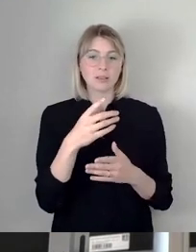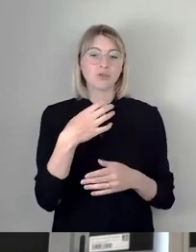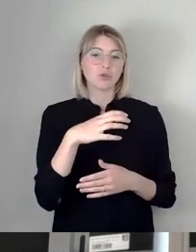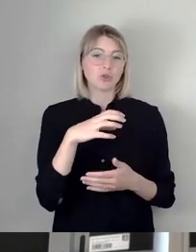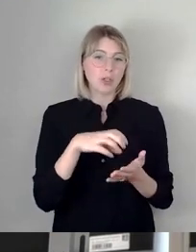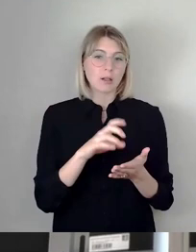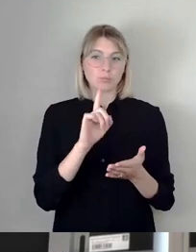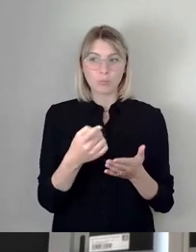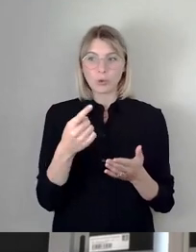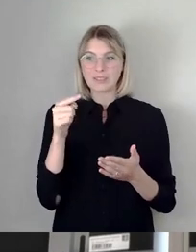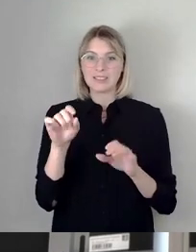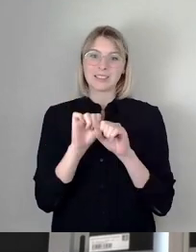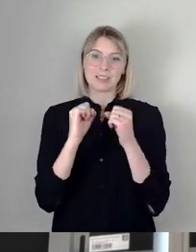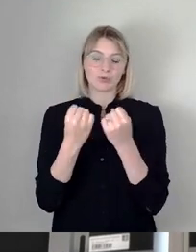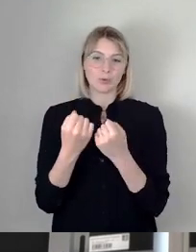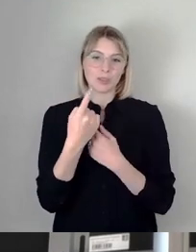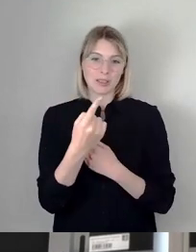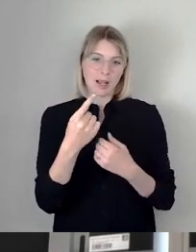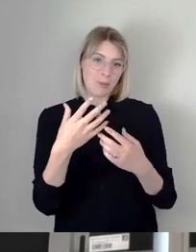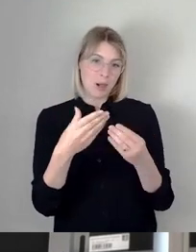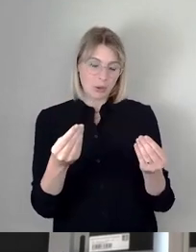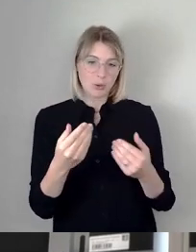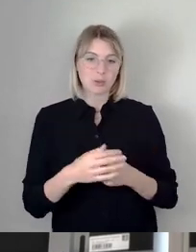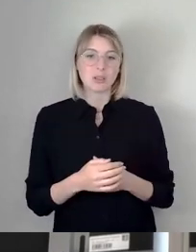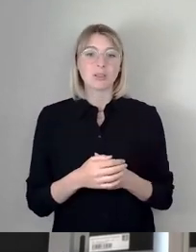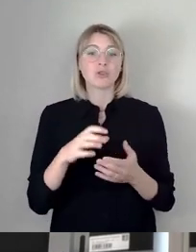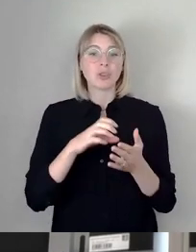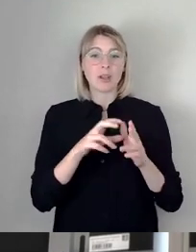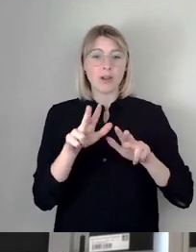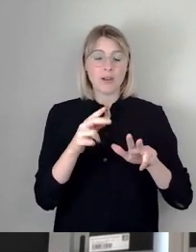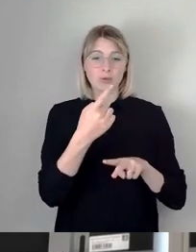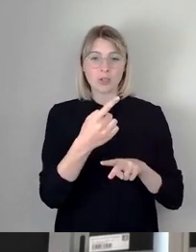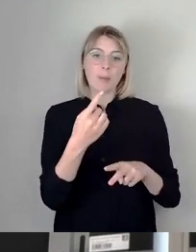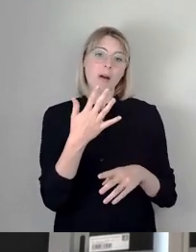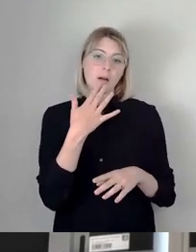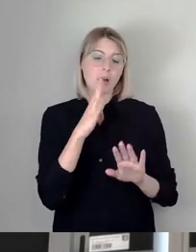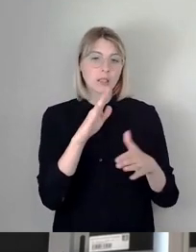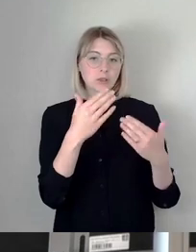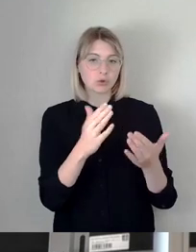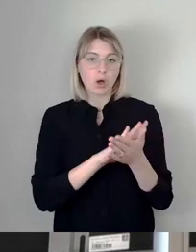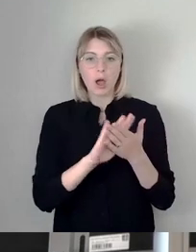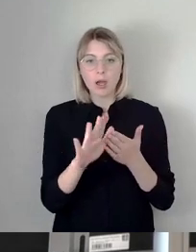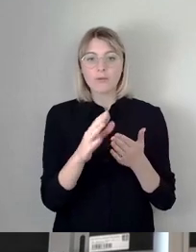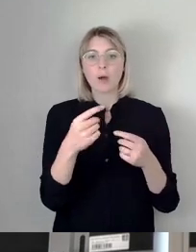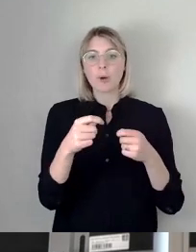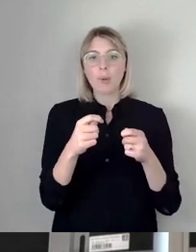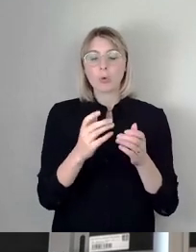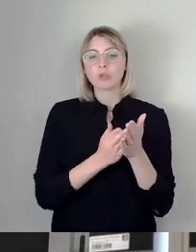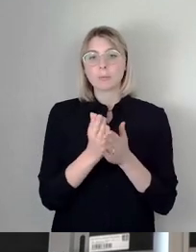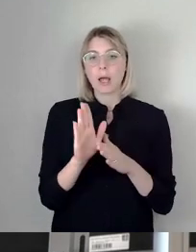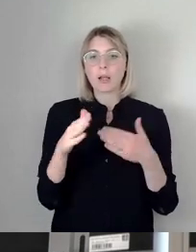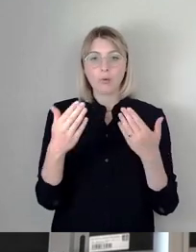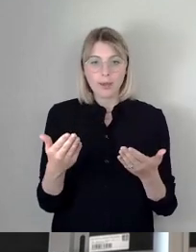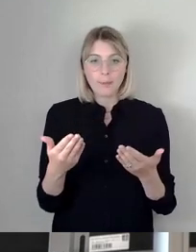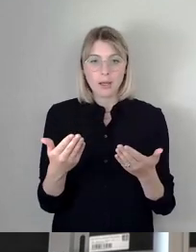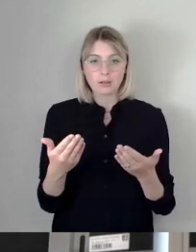hat. Die Stadtverwaltung hat es sich jetzt ja leicht gemacht und vorgeschlagen, einfach einen rechtsgültigen Bebauungsplan aufzuheben. Dadurch könnte dann diese